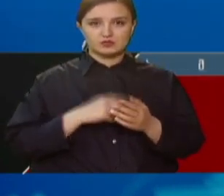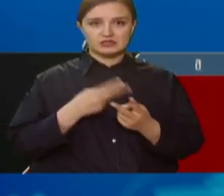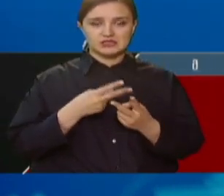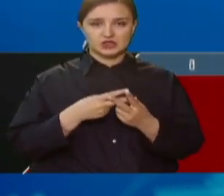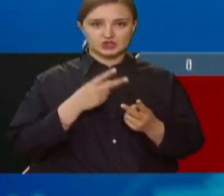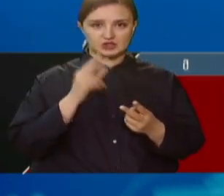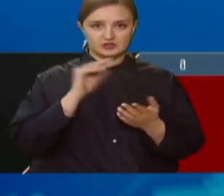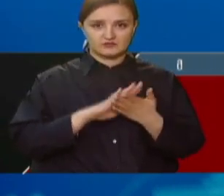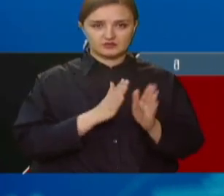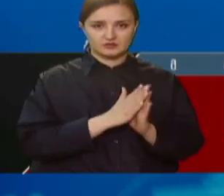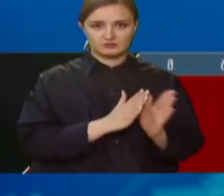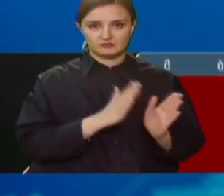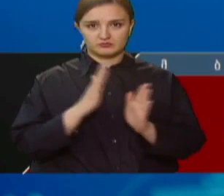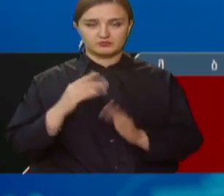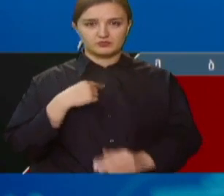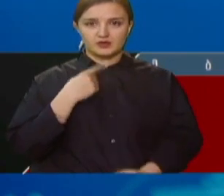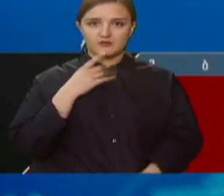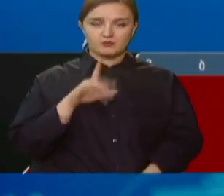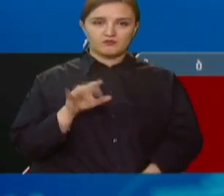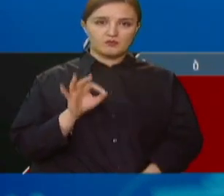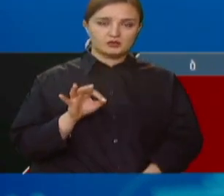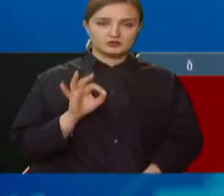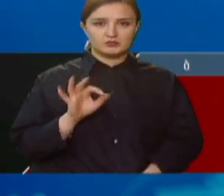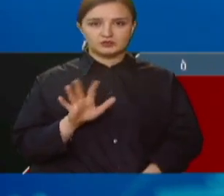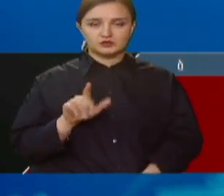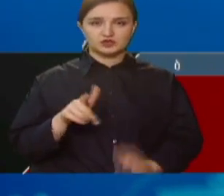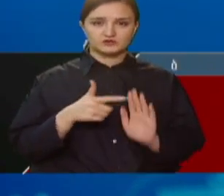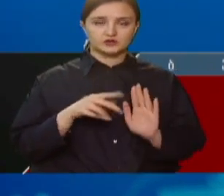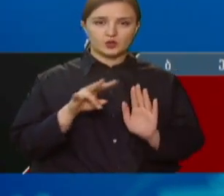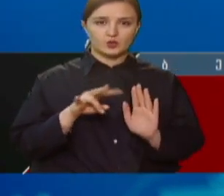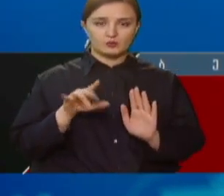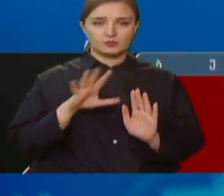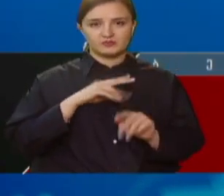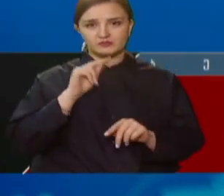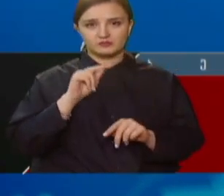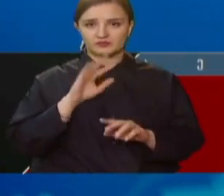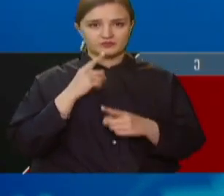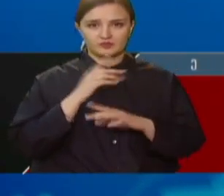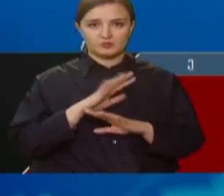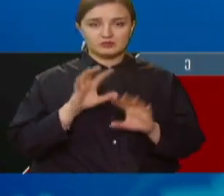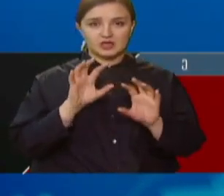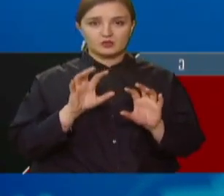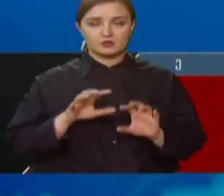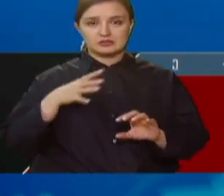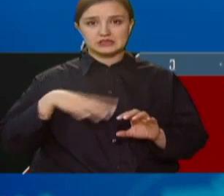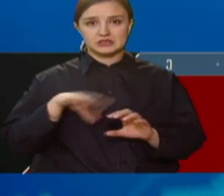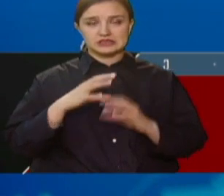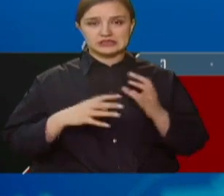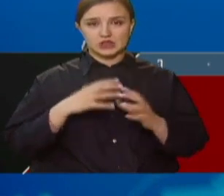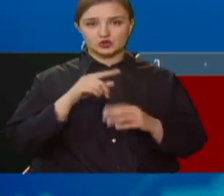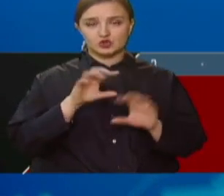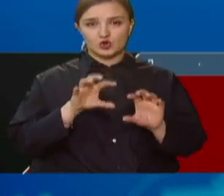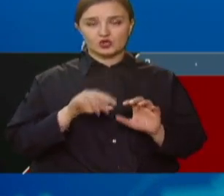გადავადებას. Მე ხო არ ვსაუბრობ მართალია ან ტუანია, ანუ 7 ნოემბერს წვლილი მიუძღვის, არ მიუძღვის. საქართველოს კანონმდებლობა და საერთაშორისო კონვენცია